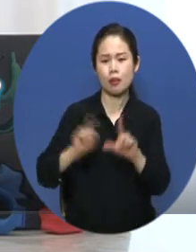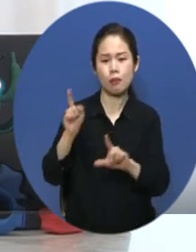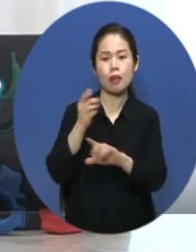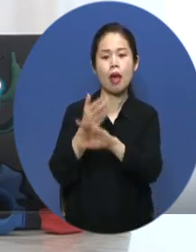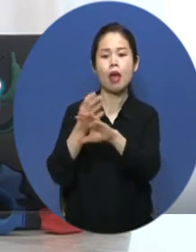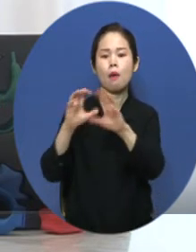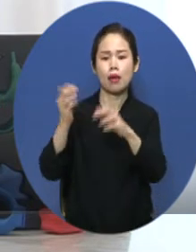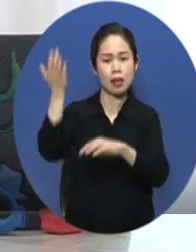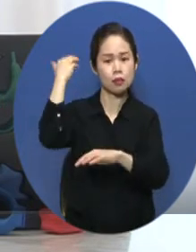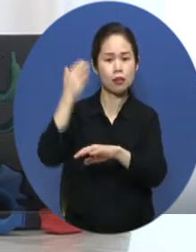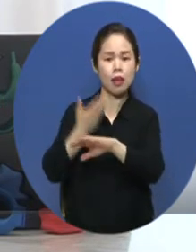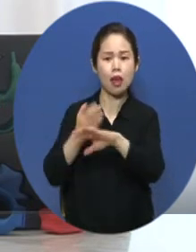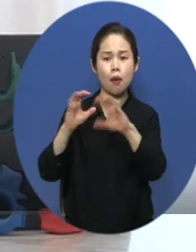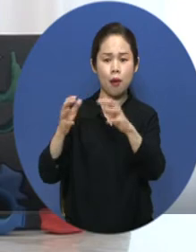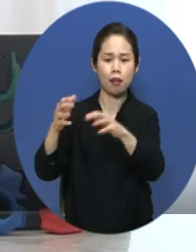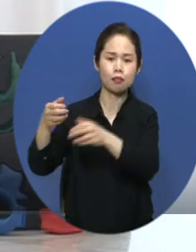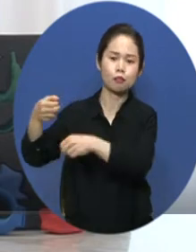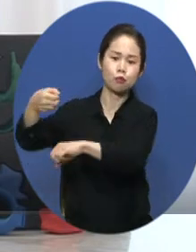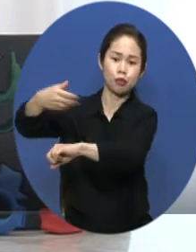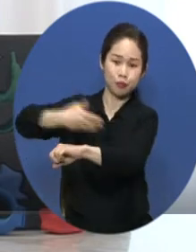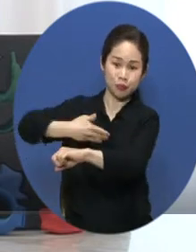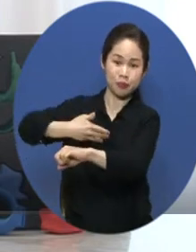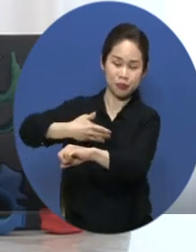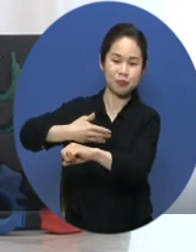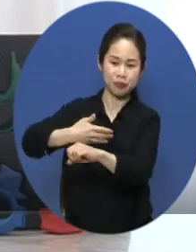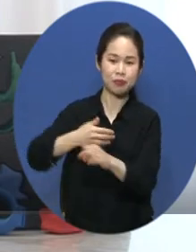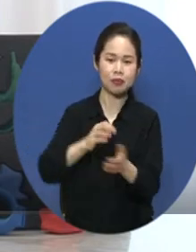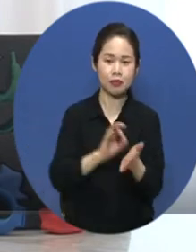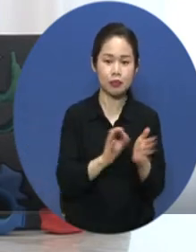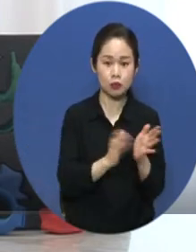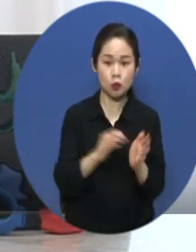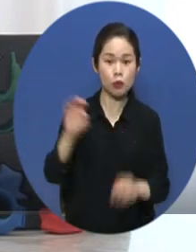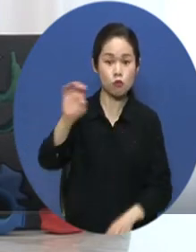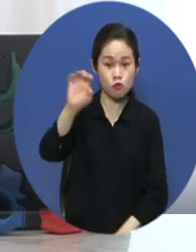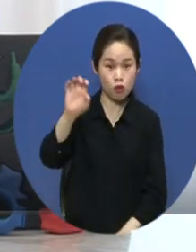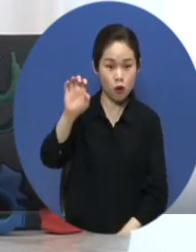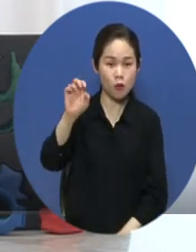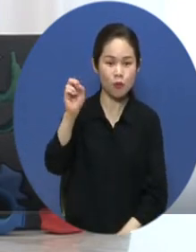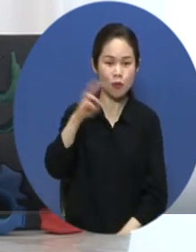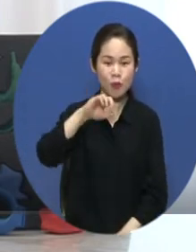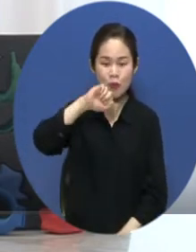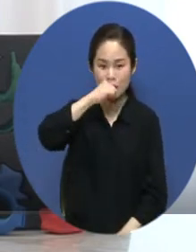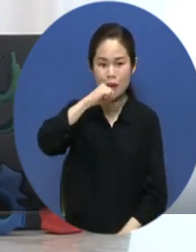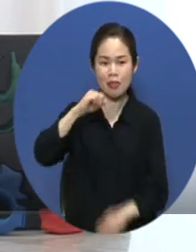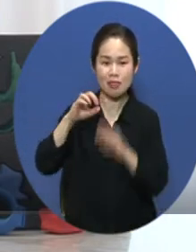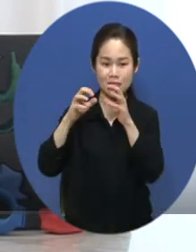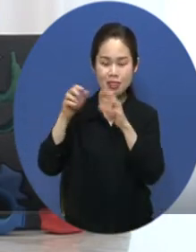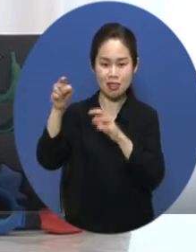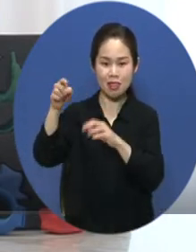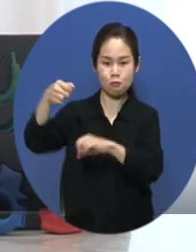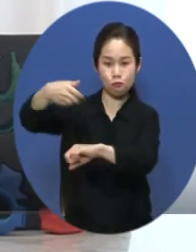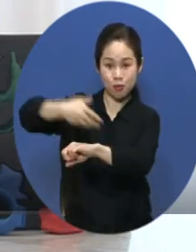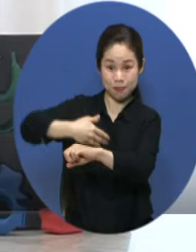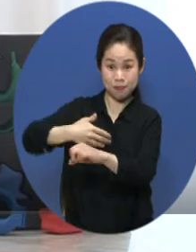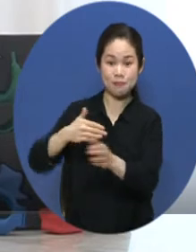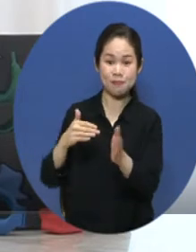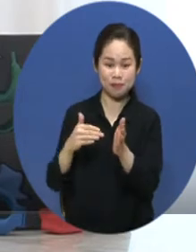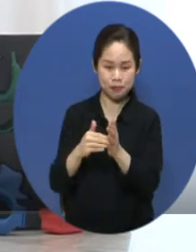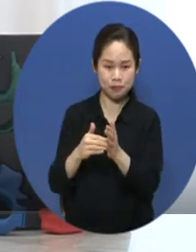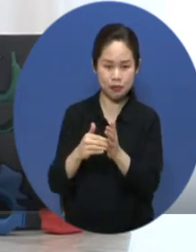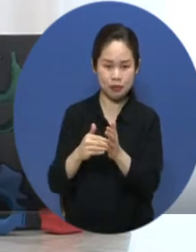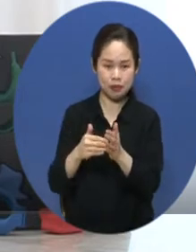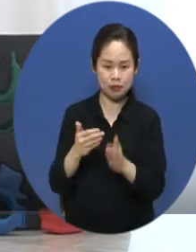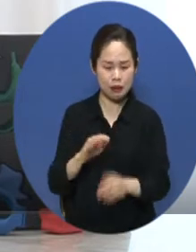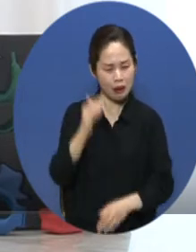많았어요. 대부분이 이제 뭐 유럽 쪽이나 대만 쪽에서 수입해서 들어왔고, 국내에서는 되게 이제